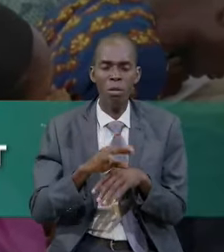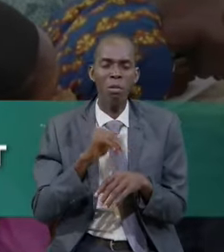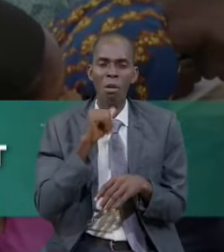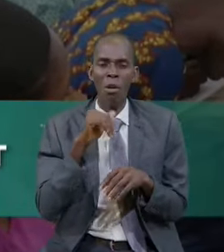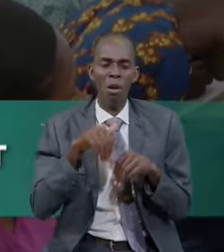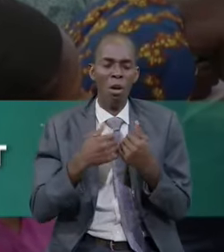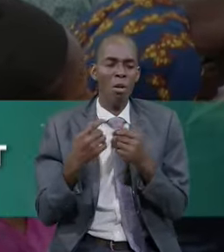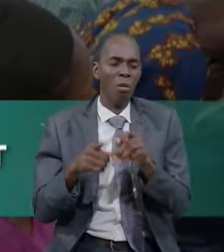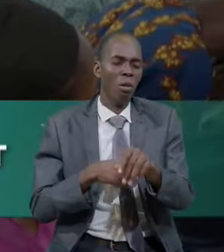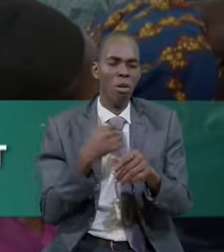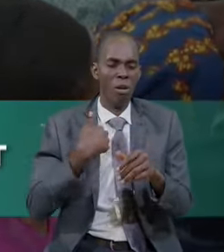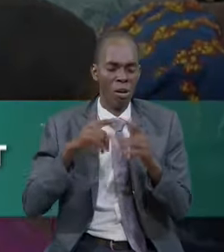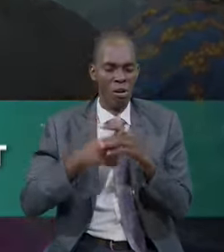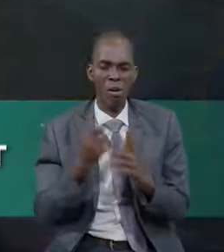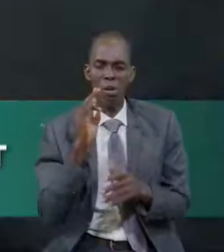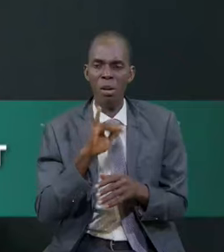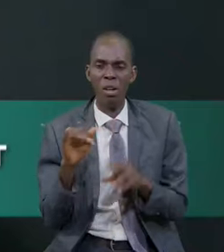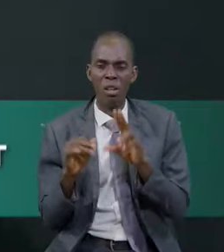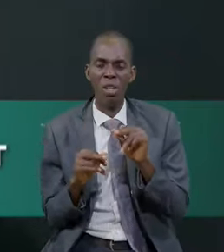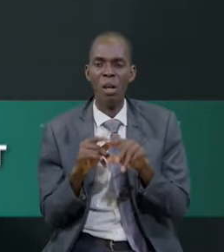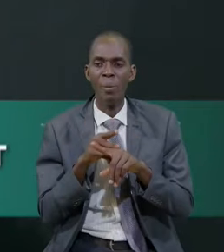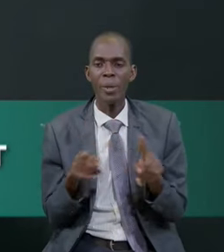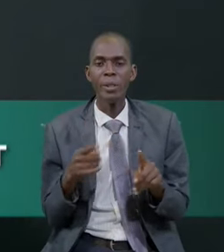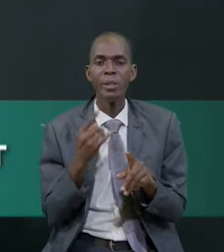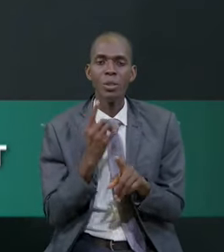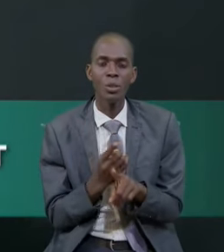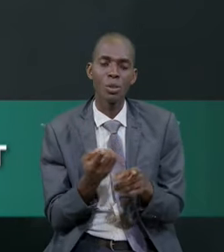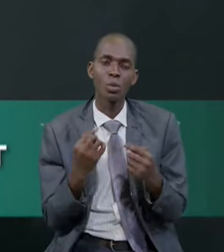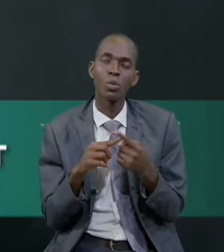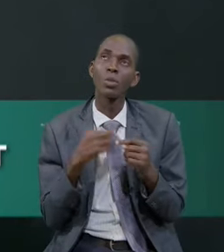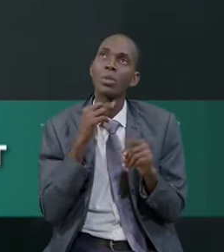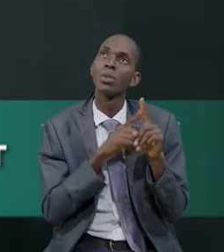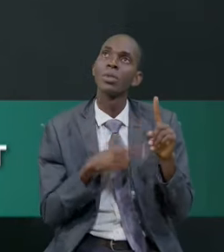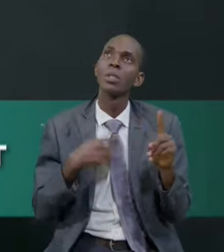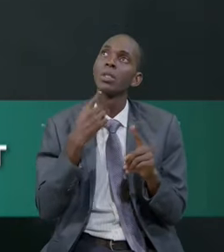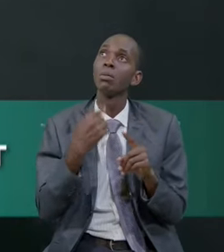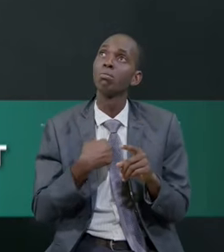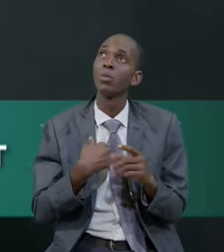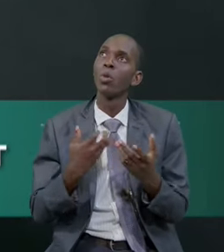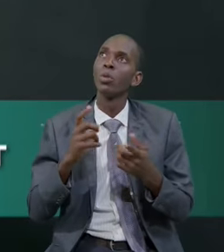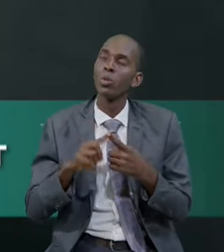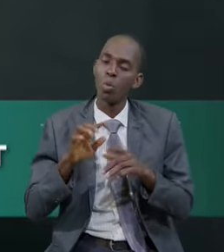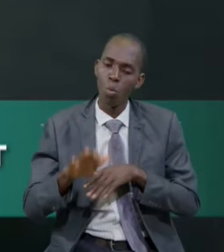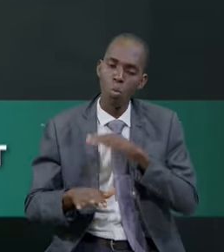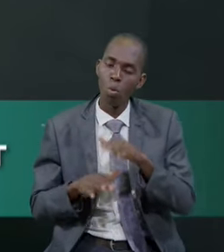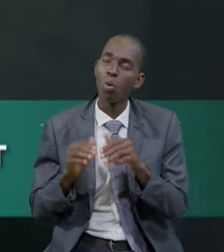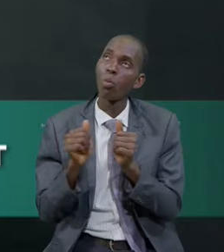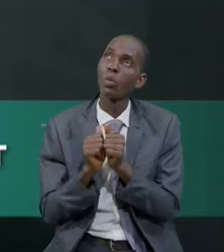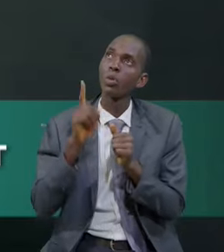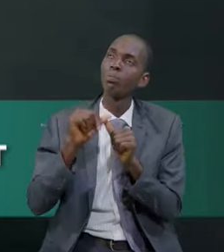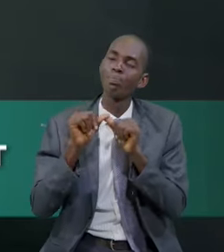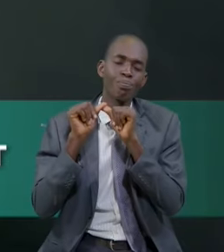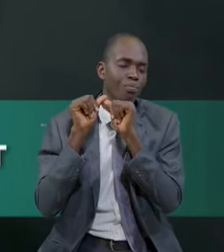oublie, je ne noyais des années. Non, dis Seigneur, je veux maintenant marcher de façon consistante, en privé, en